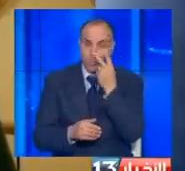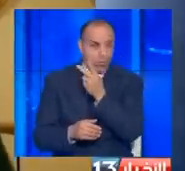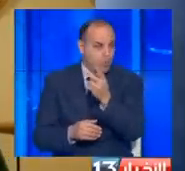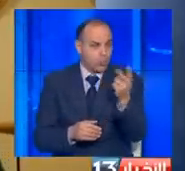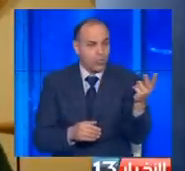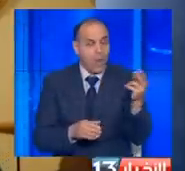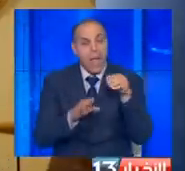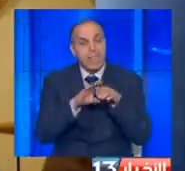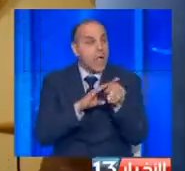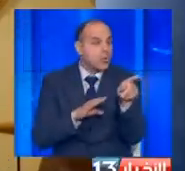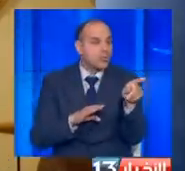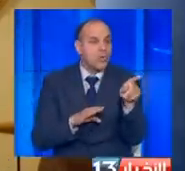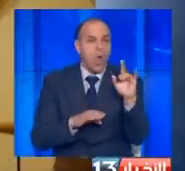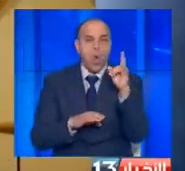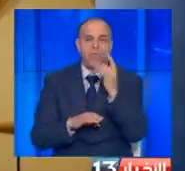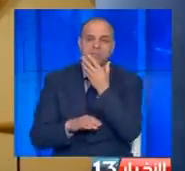الى الداخل